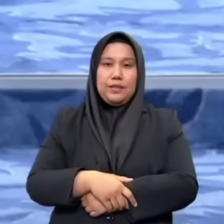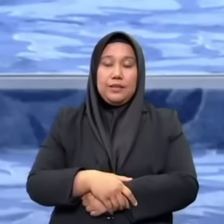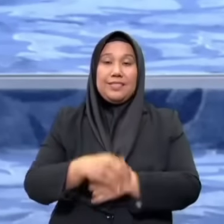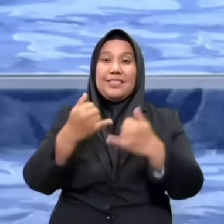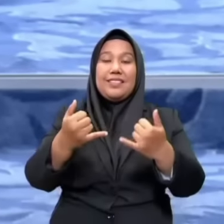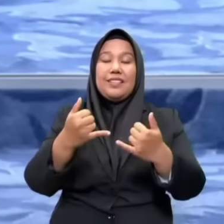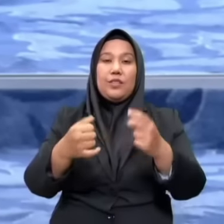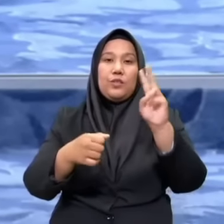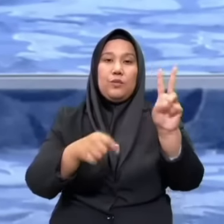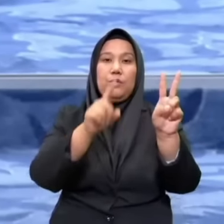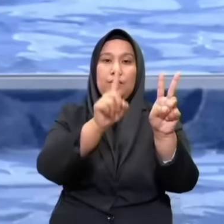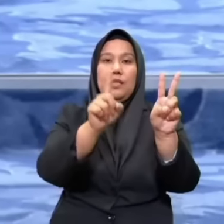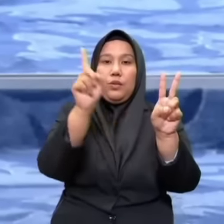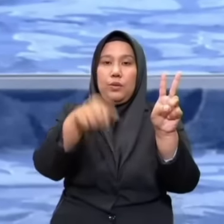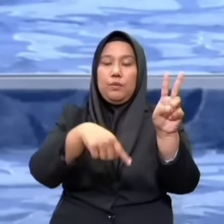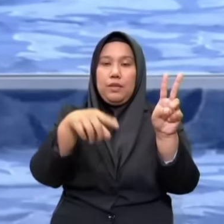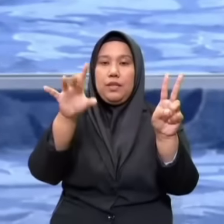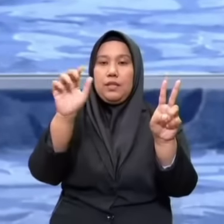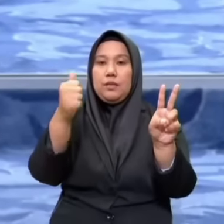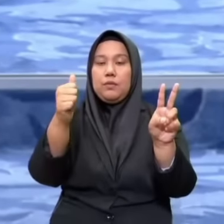Oktober tahun ini,